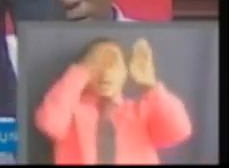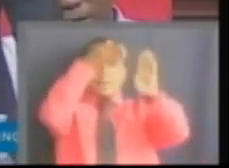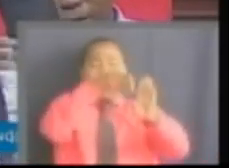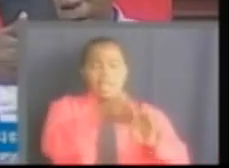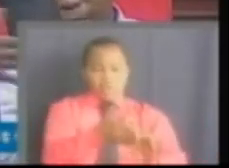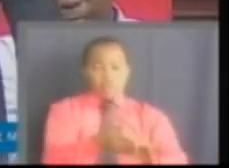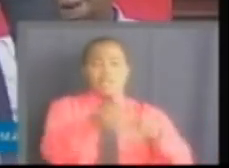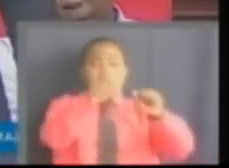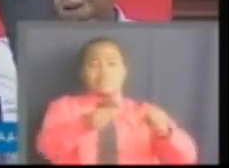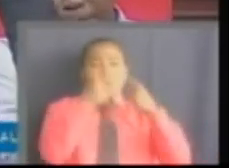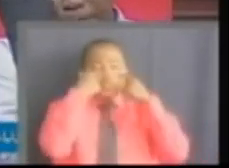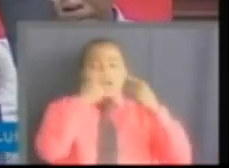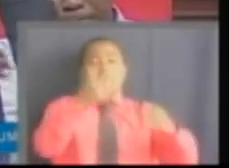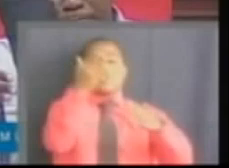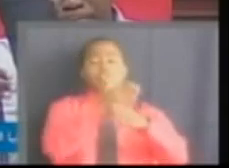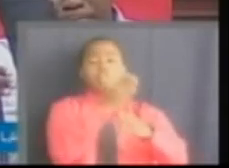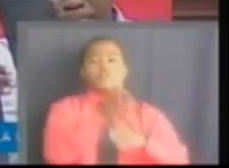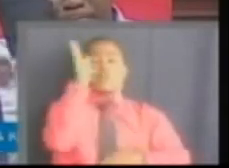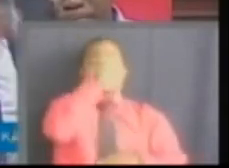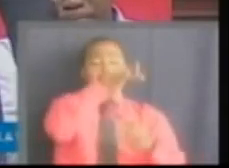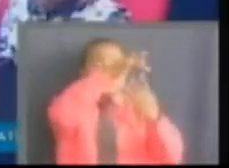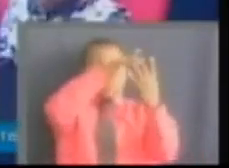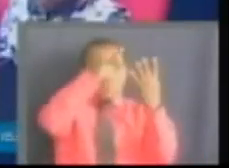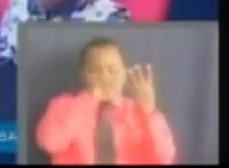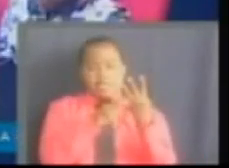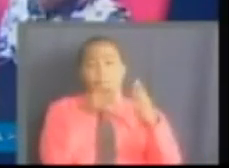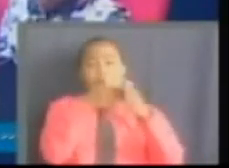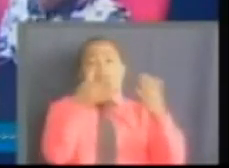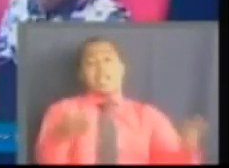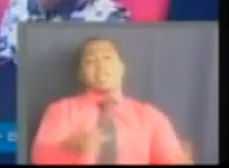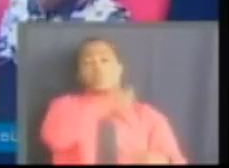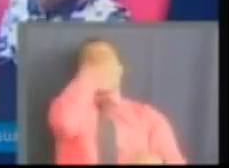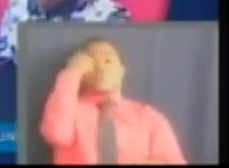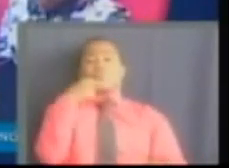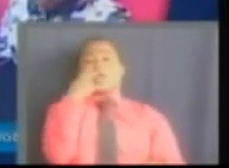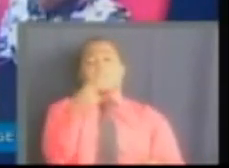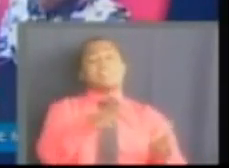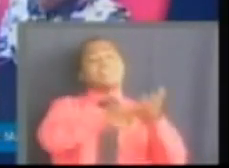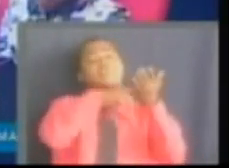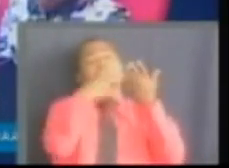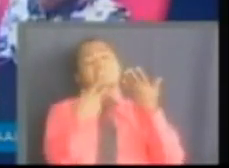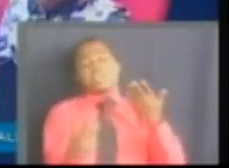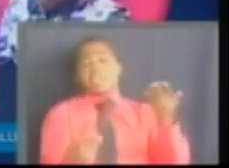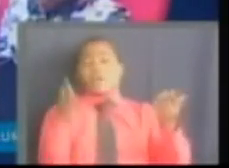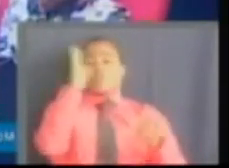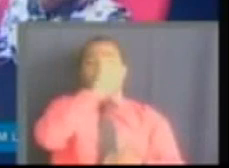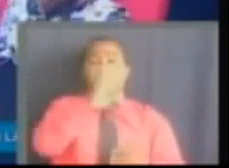uzoefu wa hizi siku nne ambazo paka leo tunafikia. Sura mbili imeshindikana kuweza kukamilika kwa siku mbili